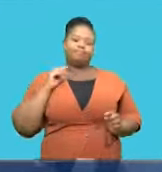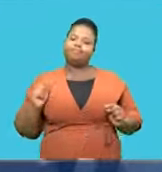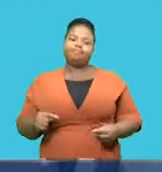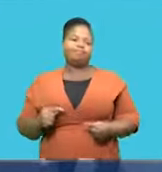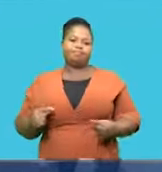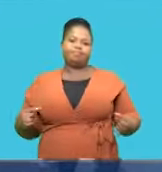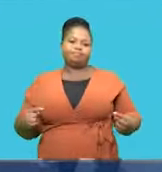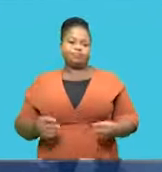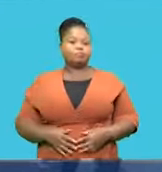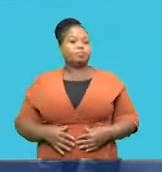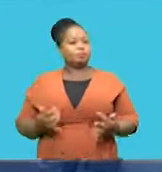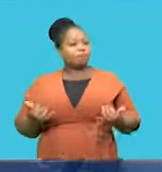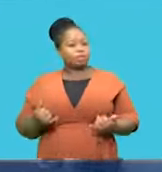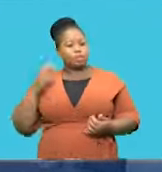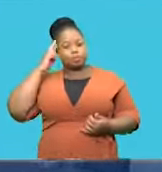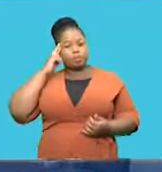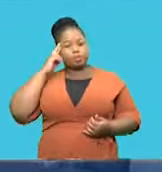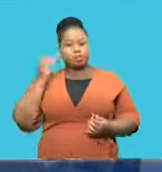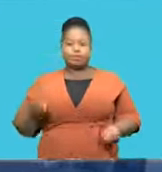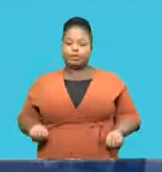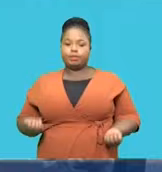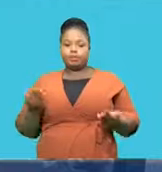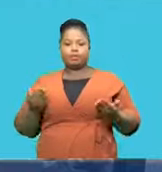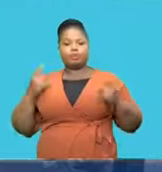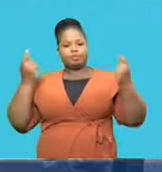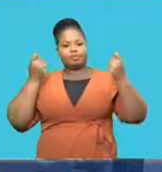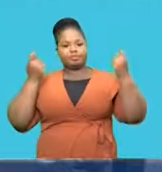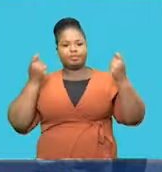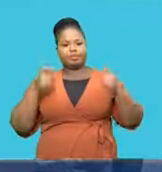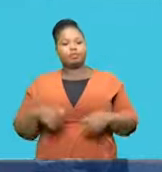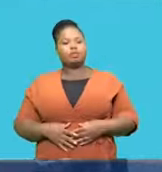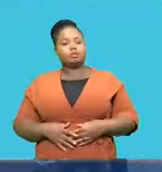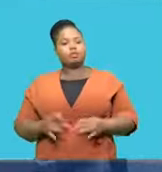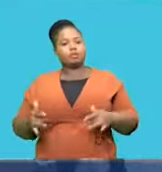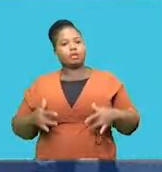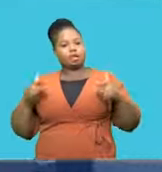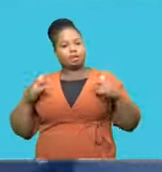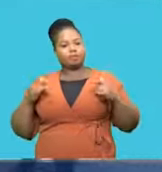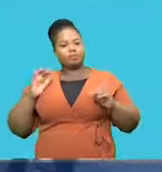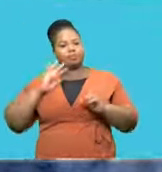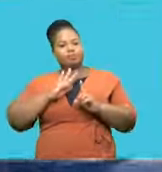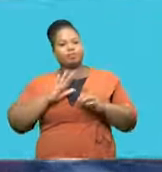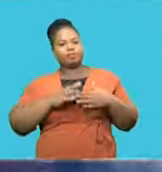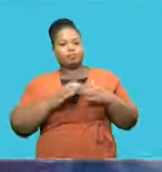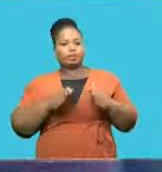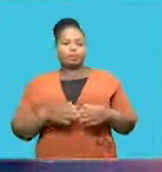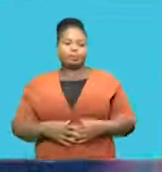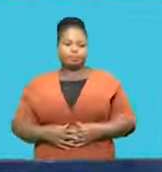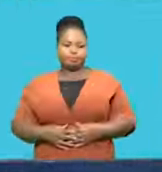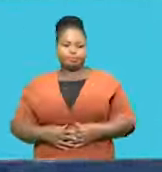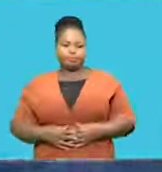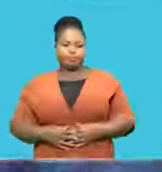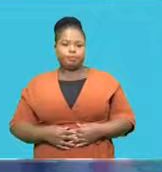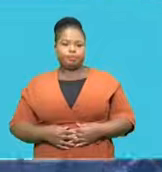lothuba ke bonke. Ngakho-ke le memorial service leyo kugubha usuku lwalwempilo yalo mholo omkhulu kangaka. UHlabisa